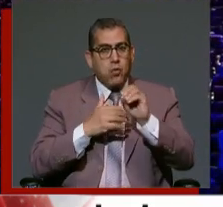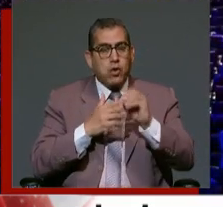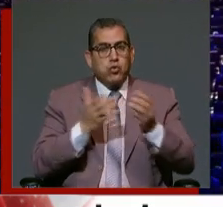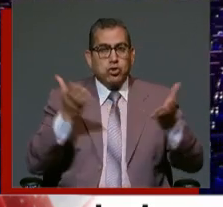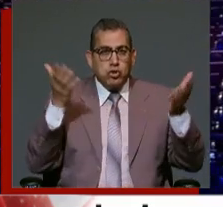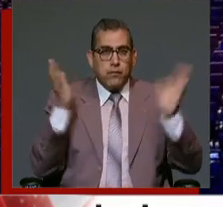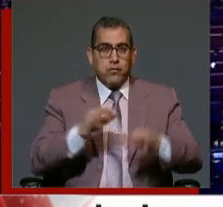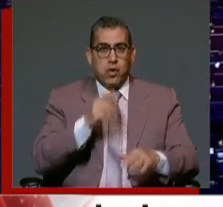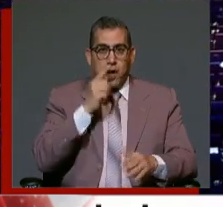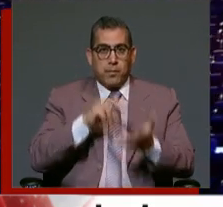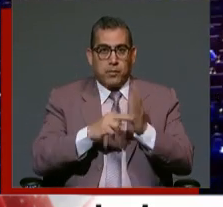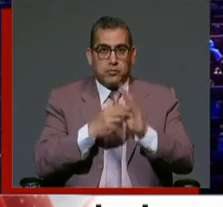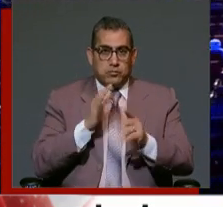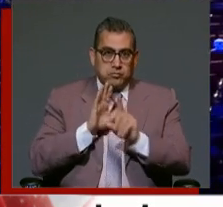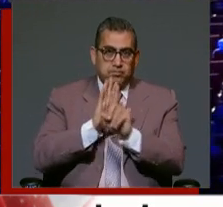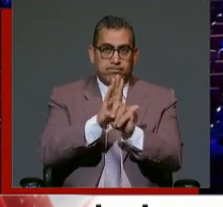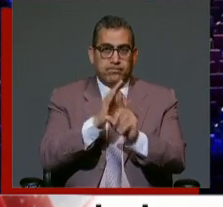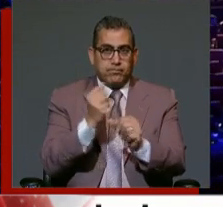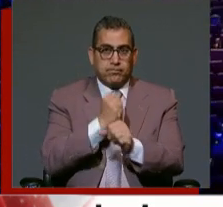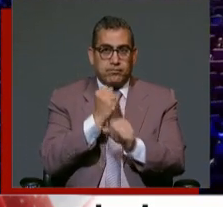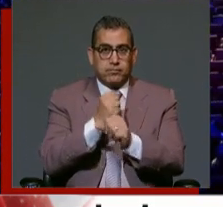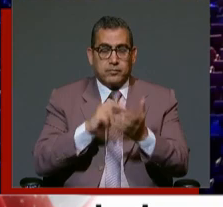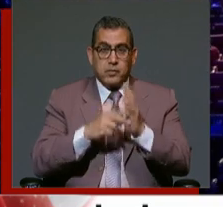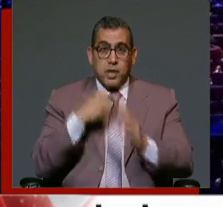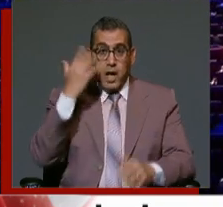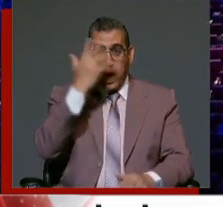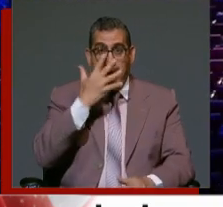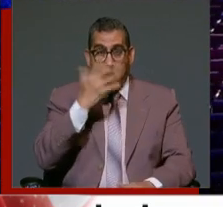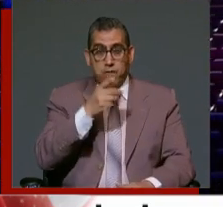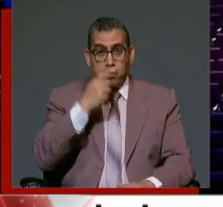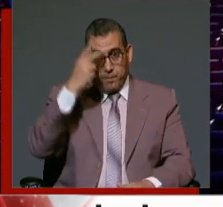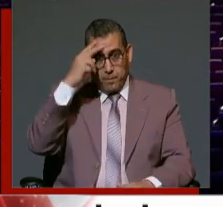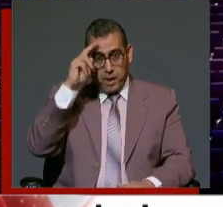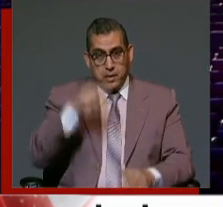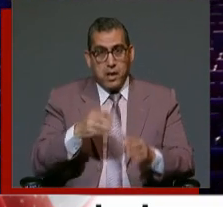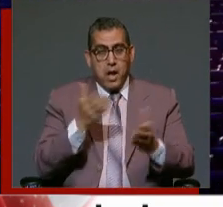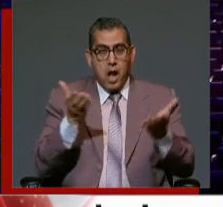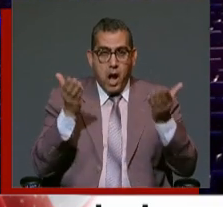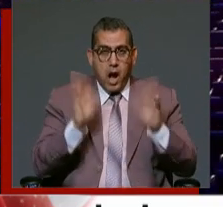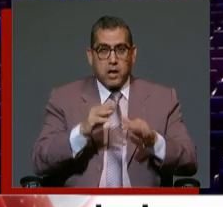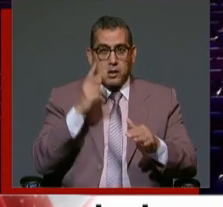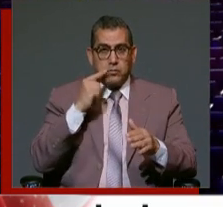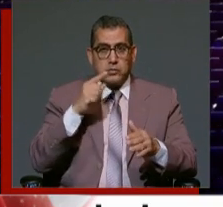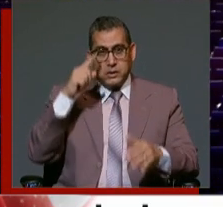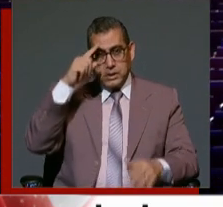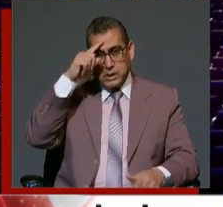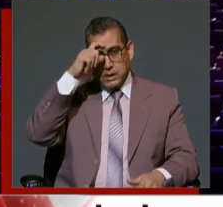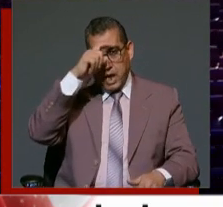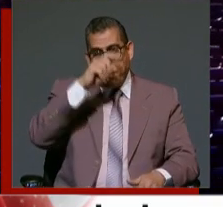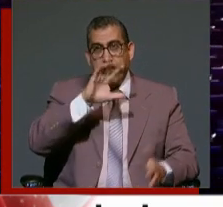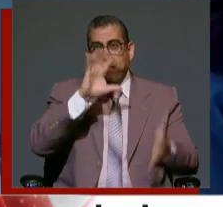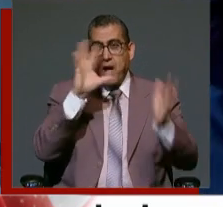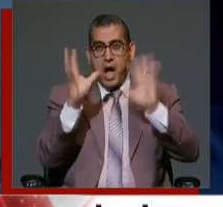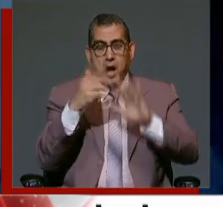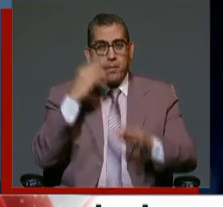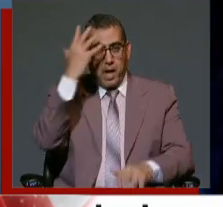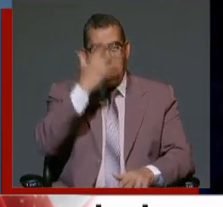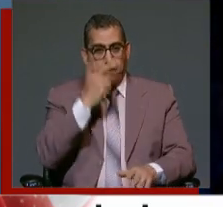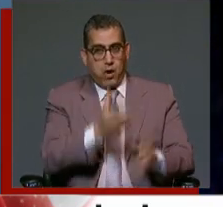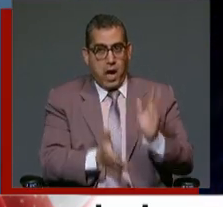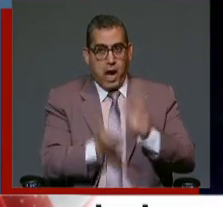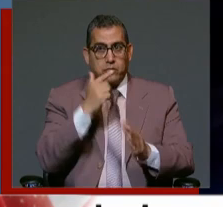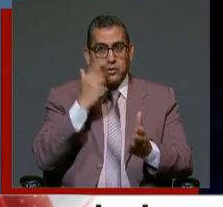من الدعم العالمي. فالقارة الإفريقية رغم أنها الأكثر معاناة في العالم ربما من أثار